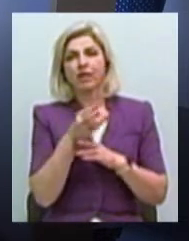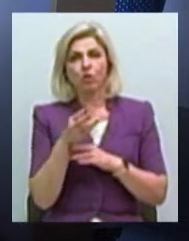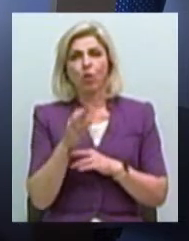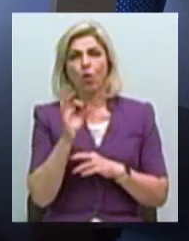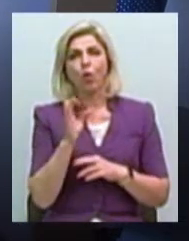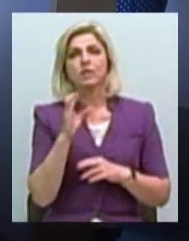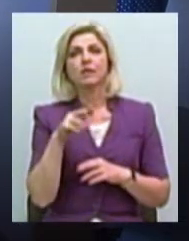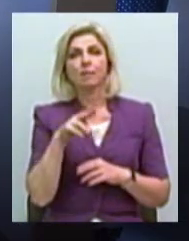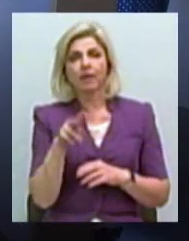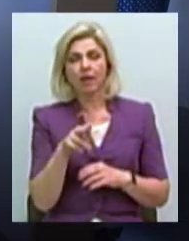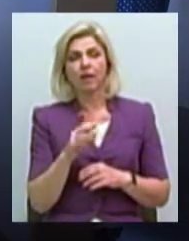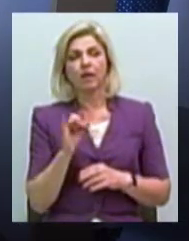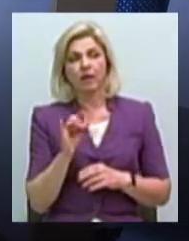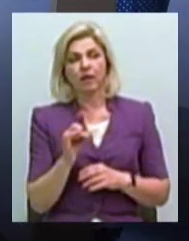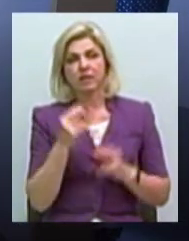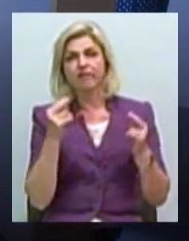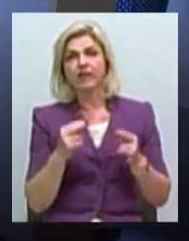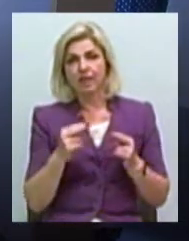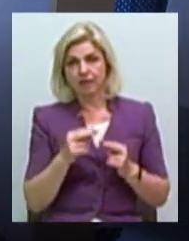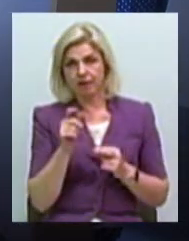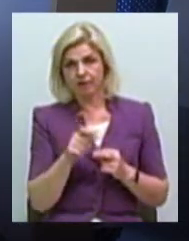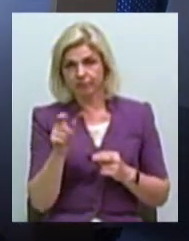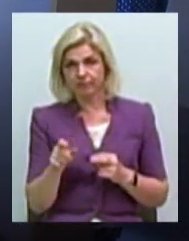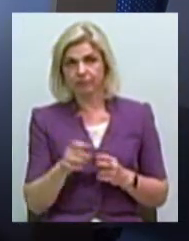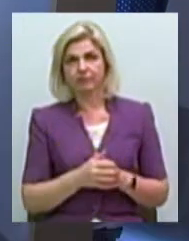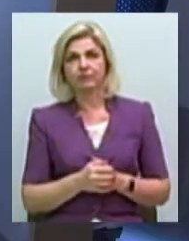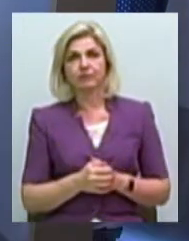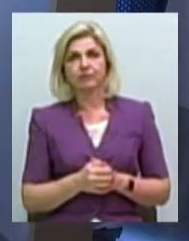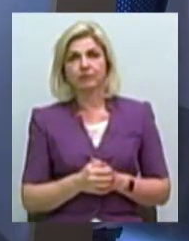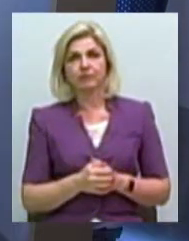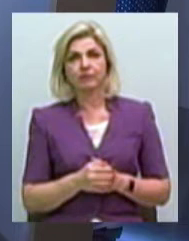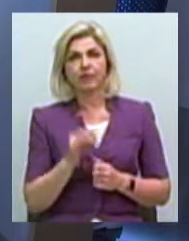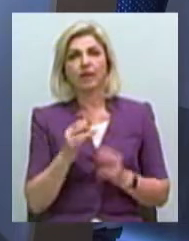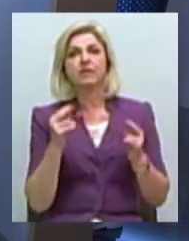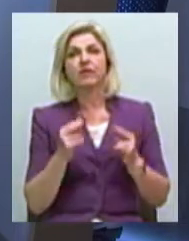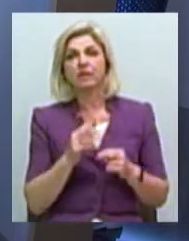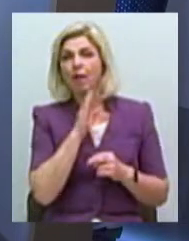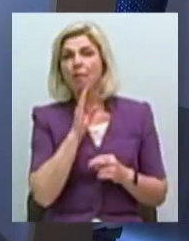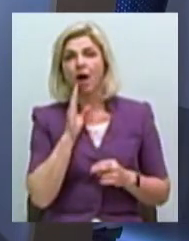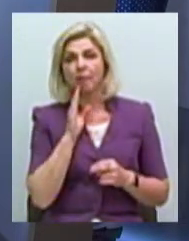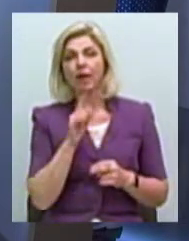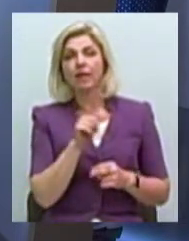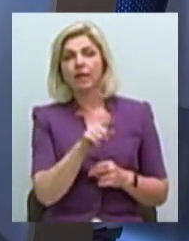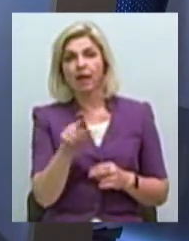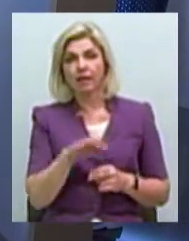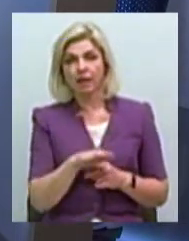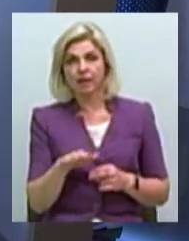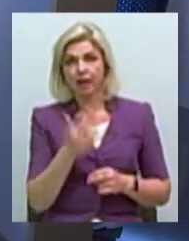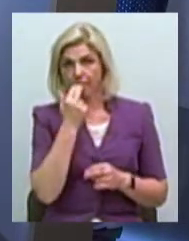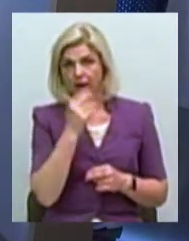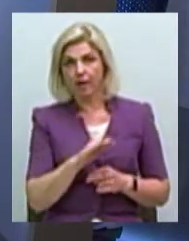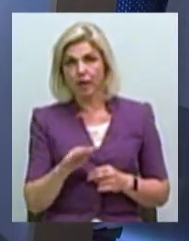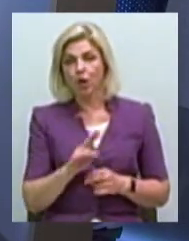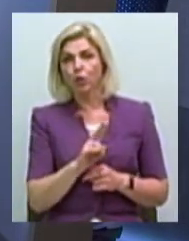ОСМБ, также свидетельских показаний, показаний мамочек, тех детей маленьких, которые